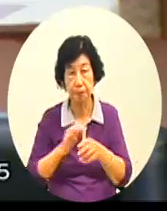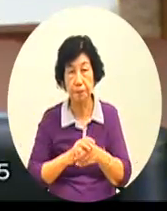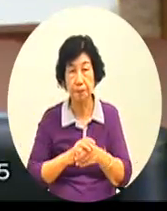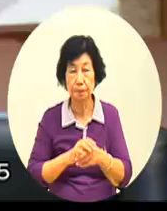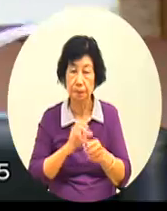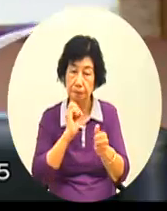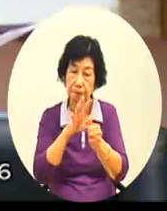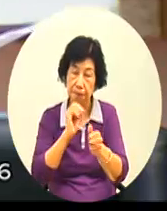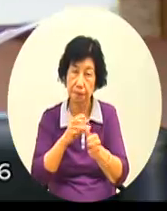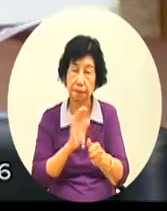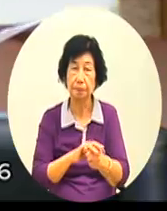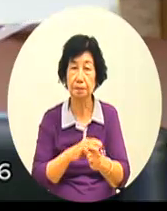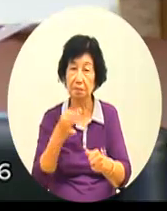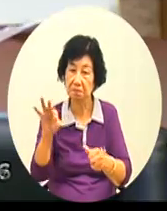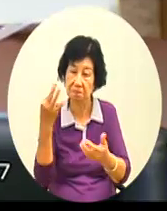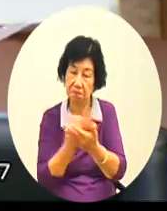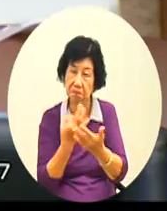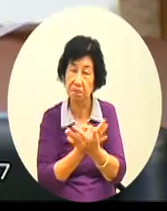那么多的经费